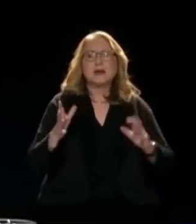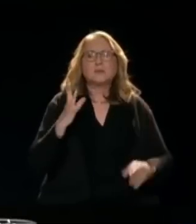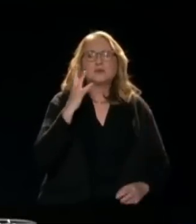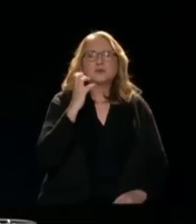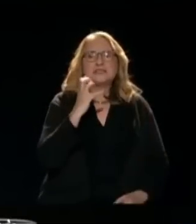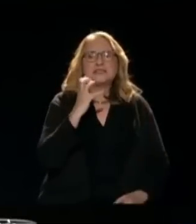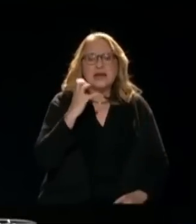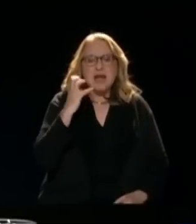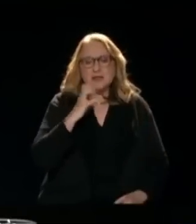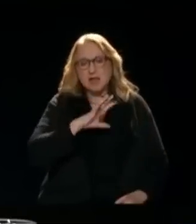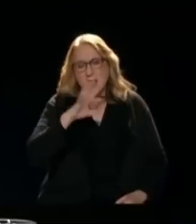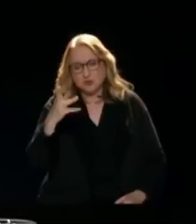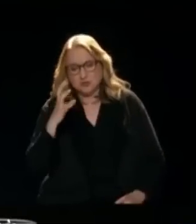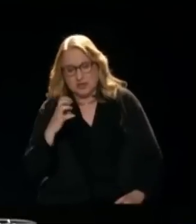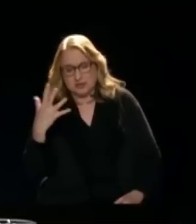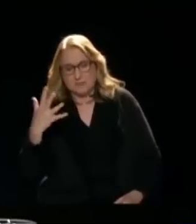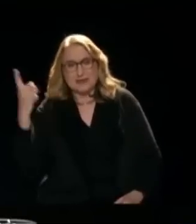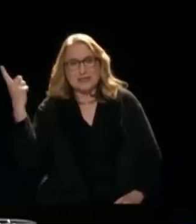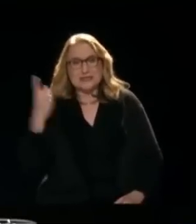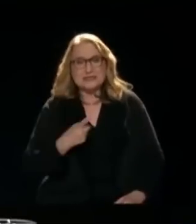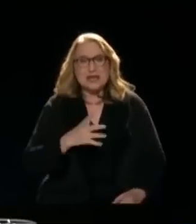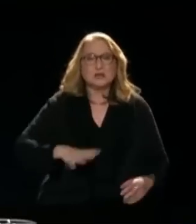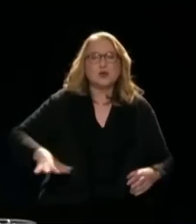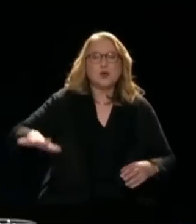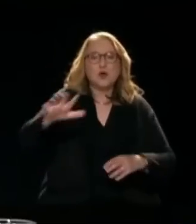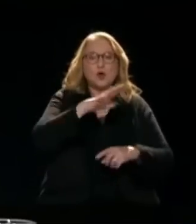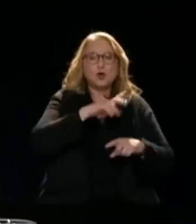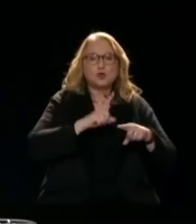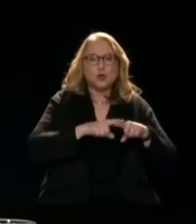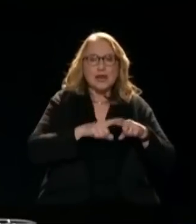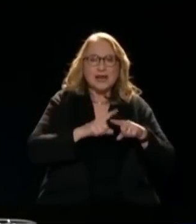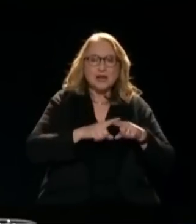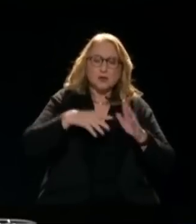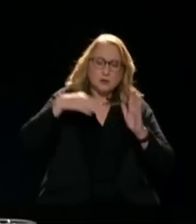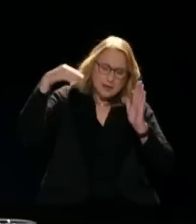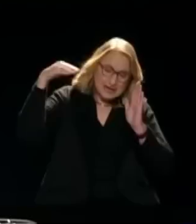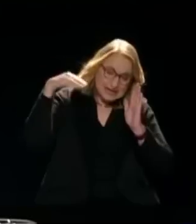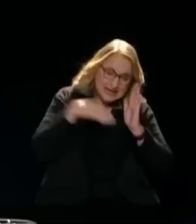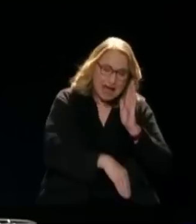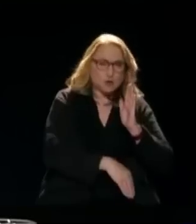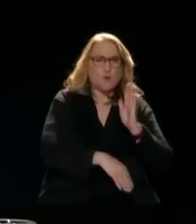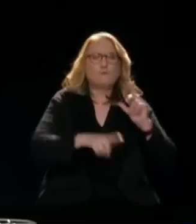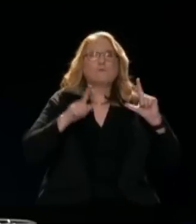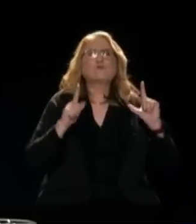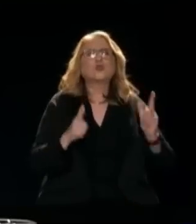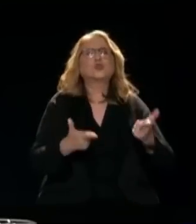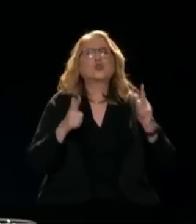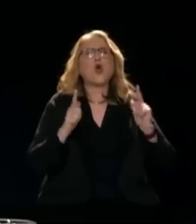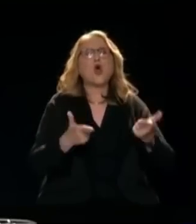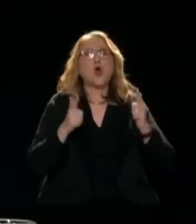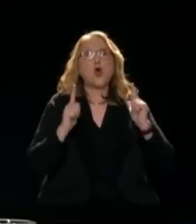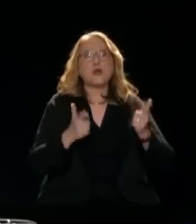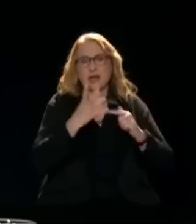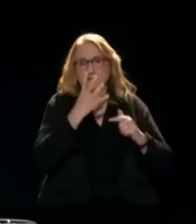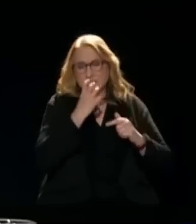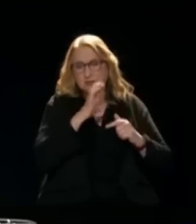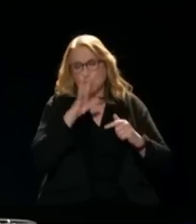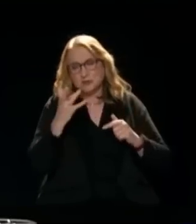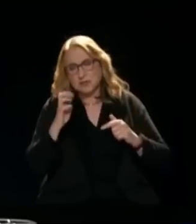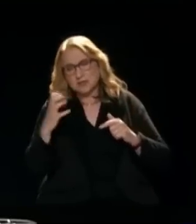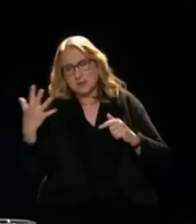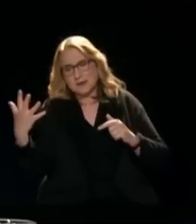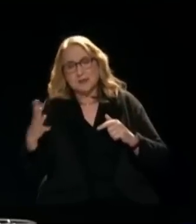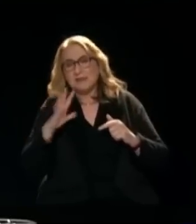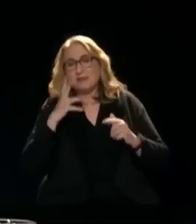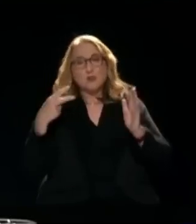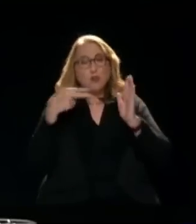40% με 45% του πληθυσμού κάτω από το κατώφλι φτώχειας του 2008. Γιατί το 2008? Γιατί μετά υποστήκαμε εσωτερική